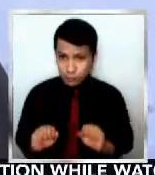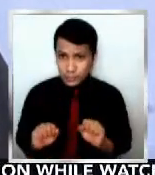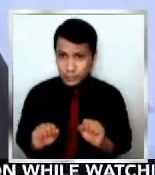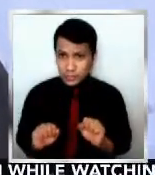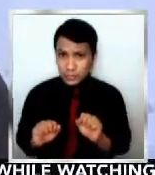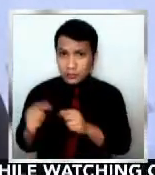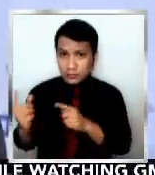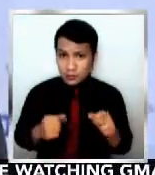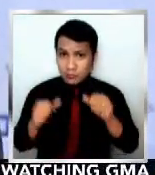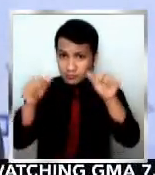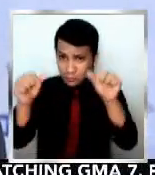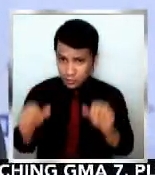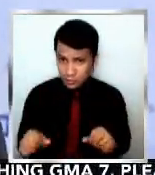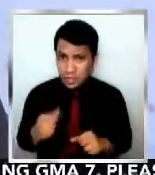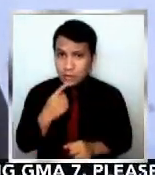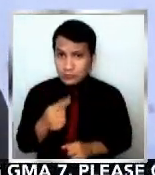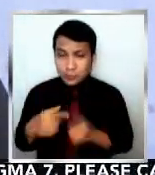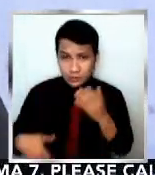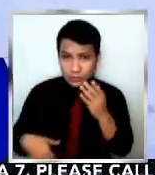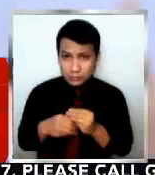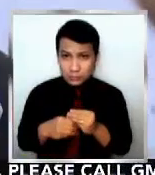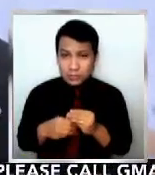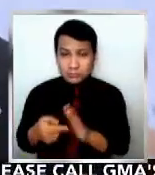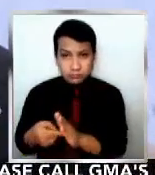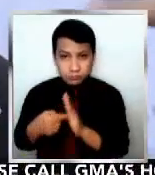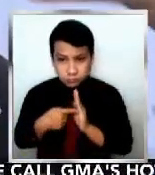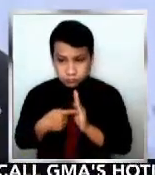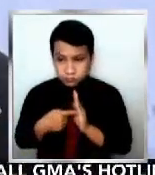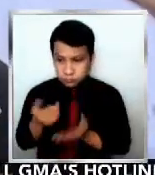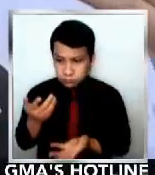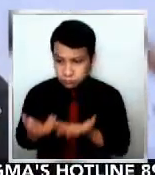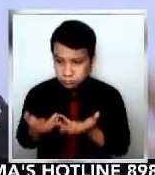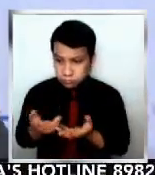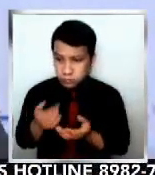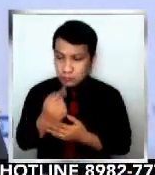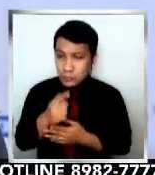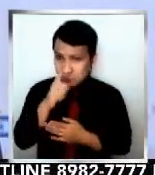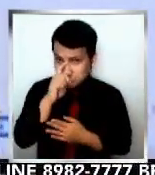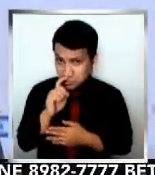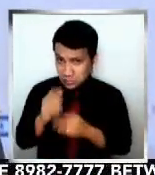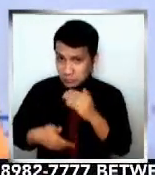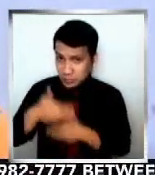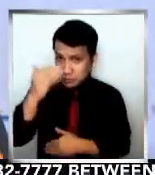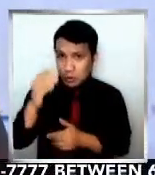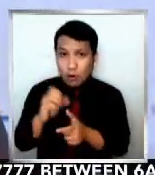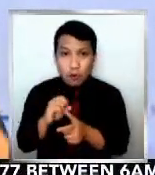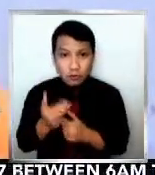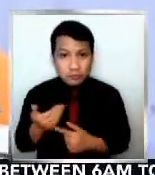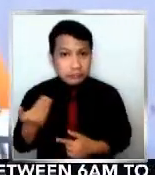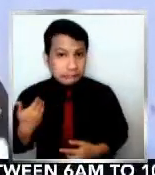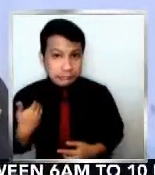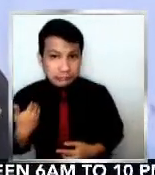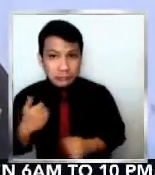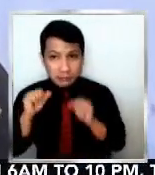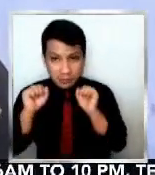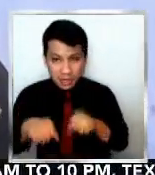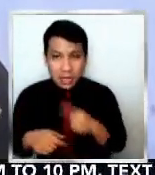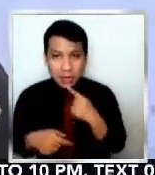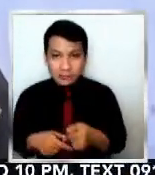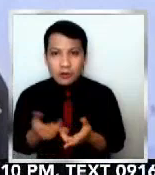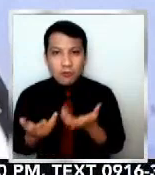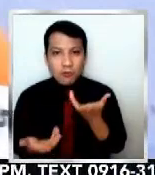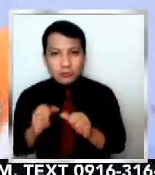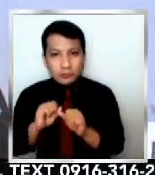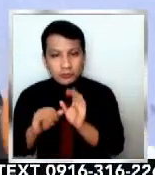They can impose additional requirement. Pwede nilang taasan ng edad or probably baka yung iba ayaw pa sa ganito, or we could